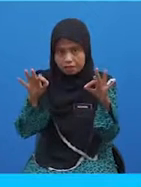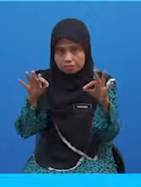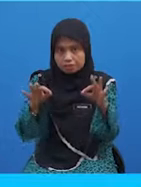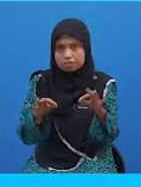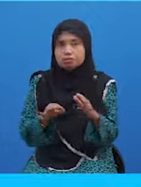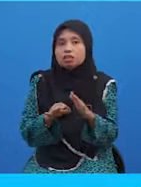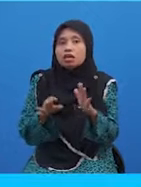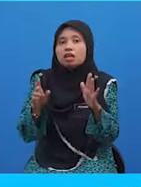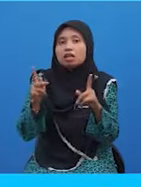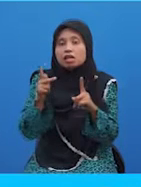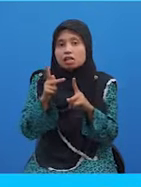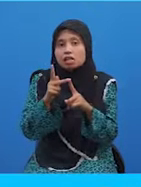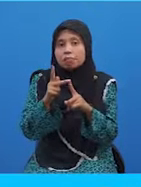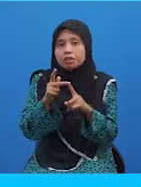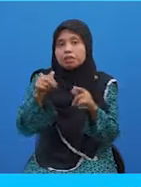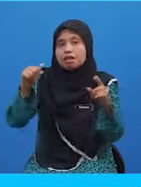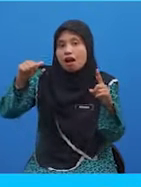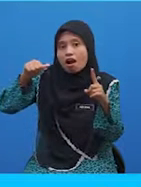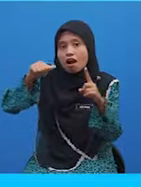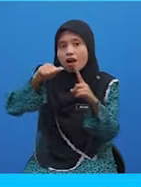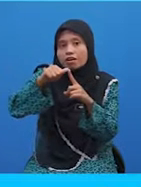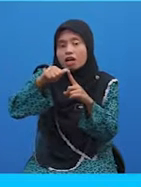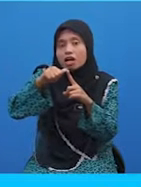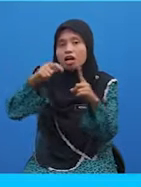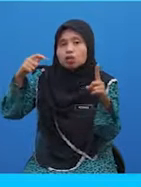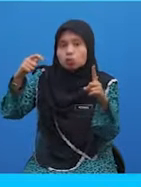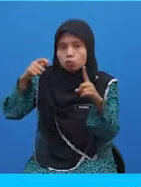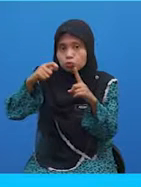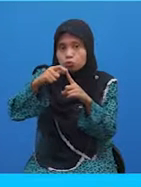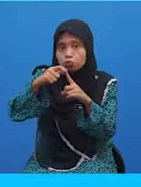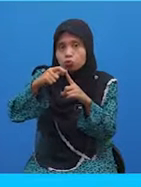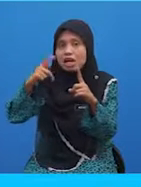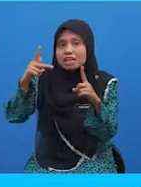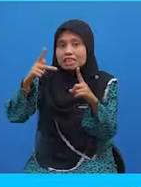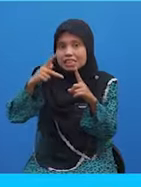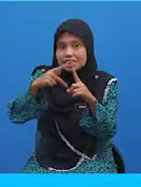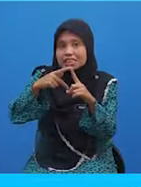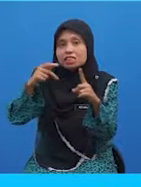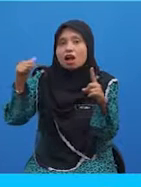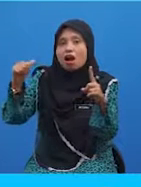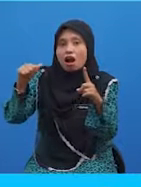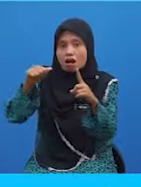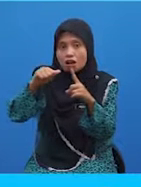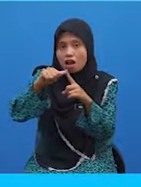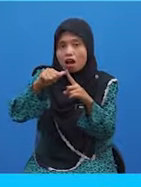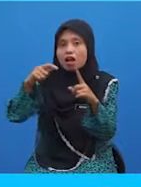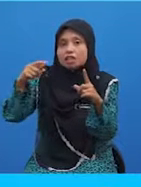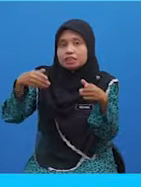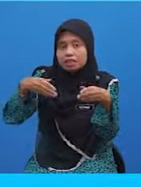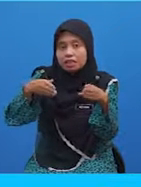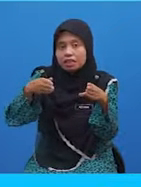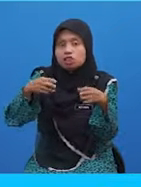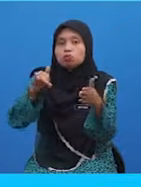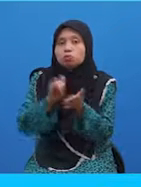kesalahan, kepada arah yang menunjukkan tuju atau sasaran kepada seseorang, bukannya arah.